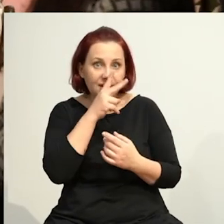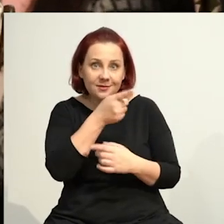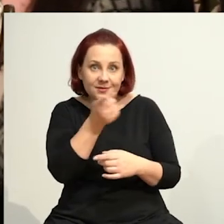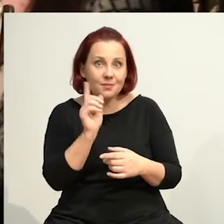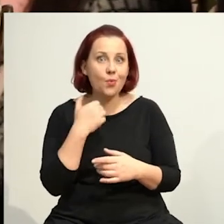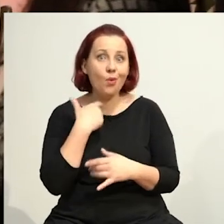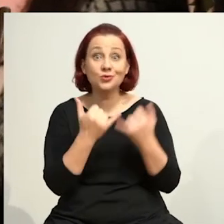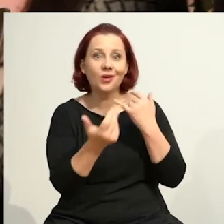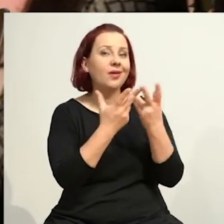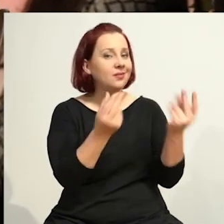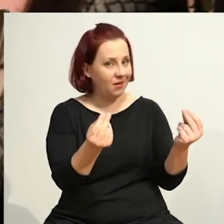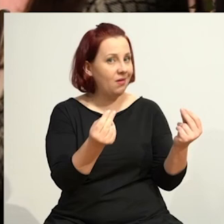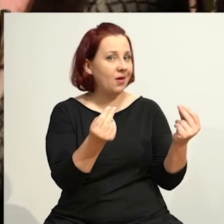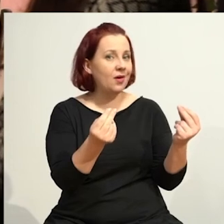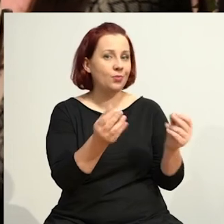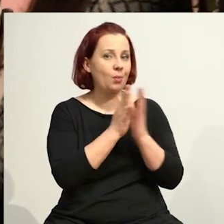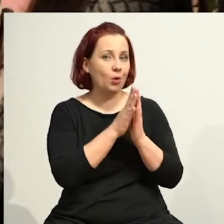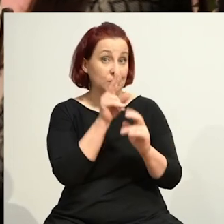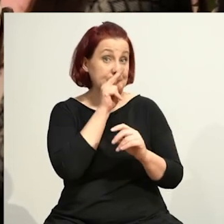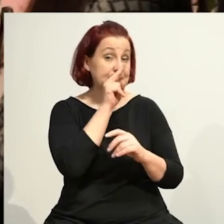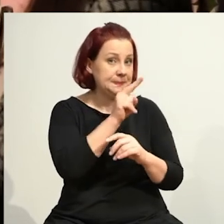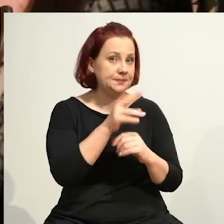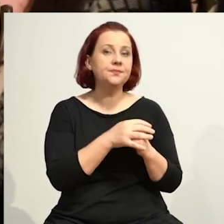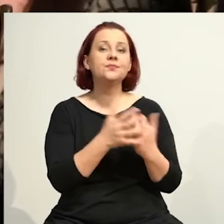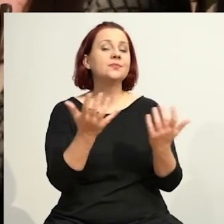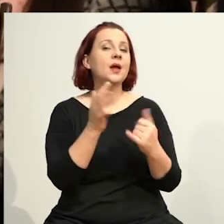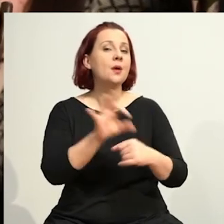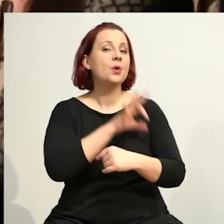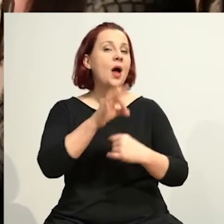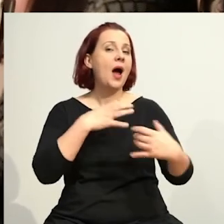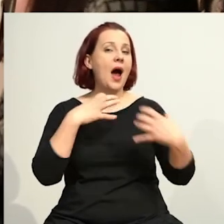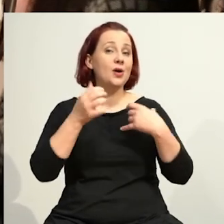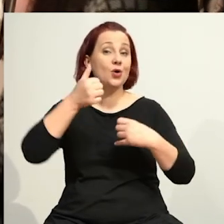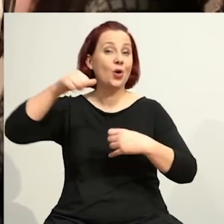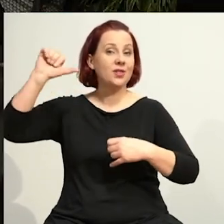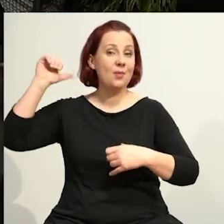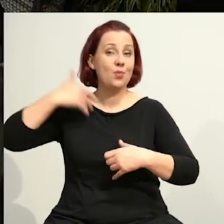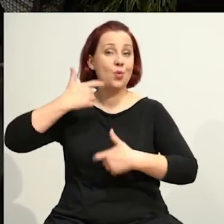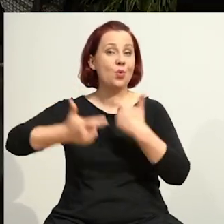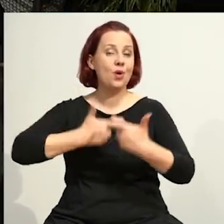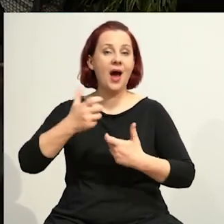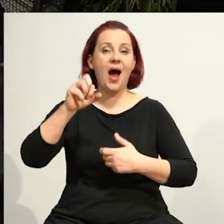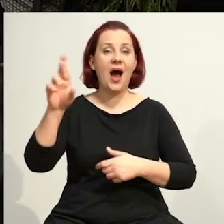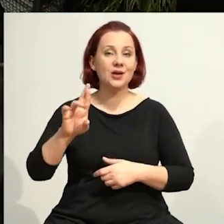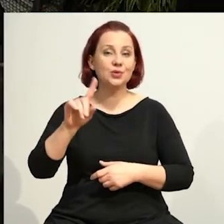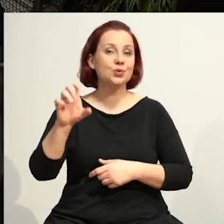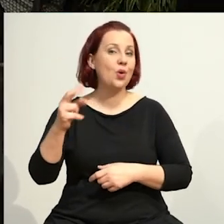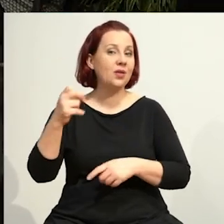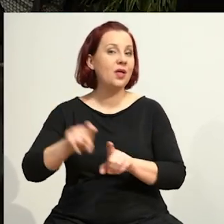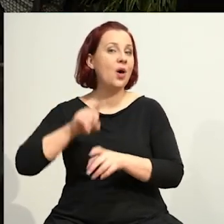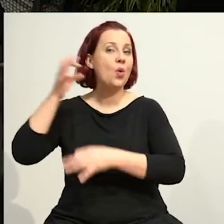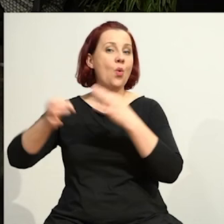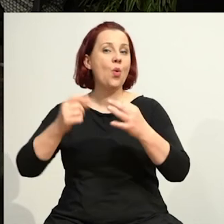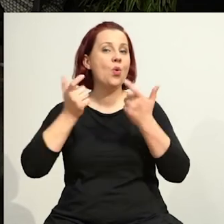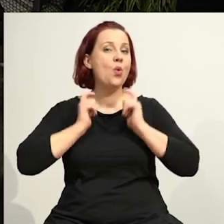nie, to proszę niech zajrzą do projektu artystycznego ubiegłorocznego Artzony i Chóru